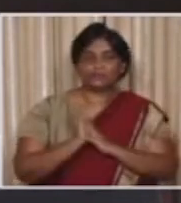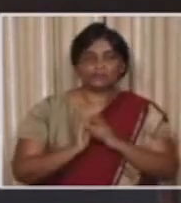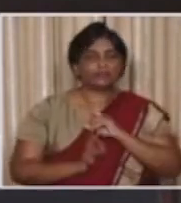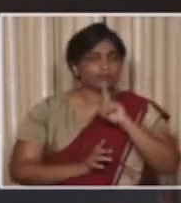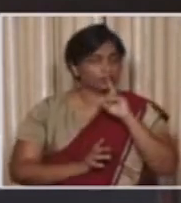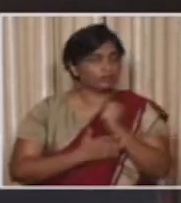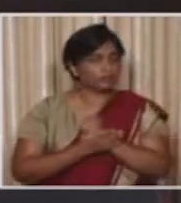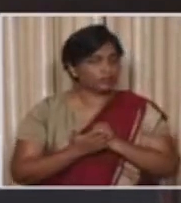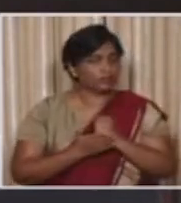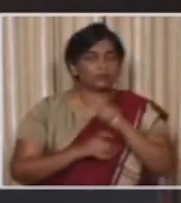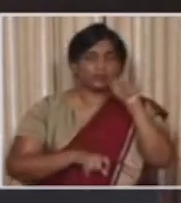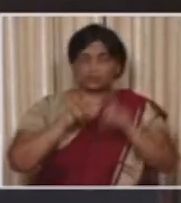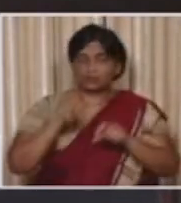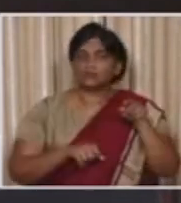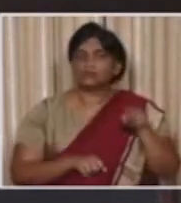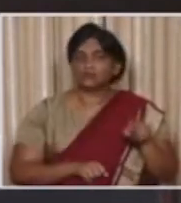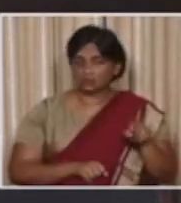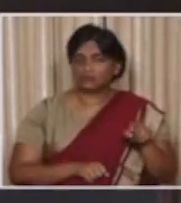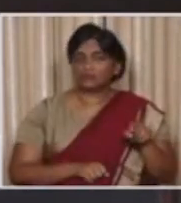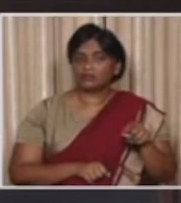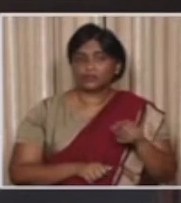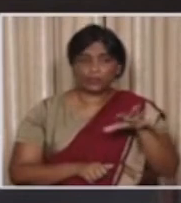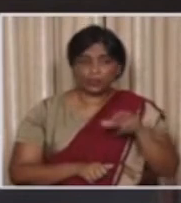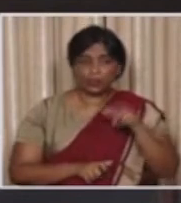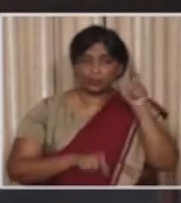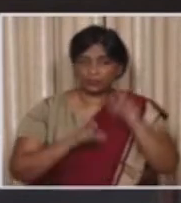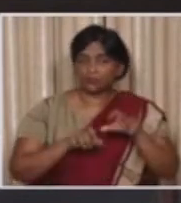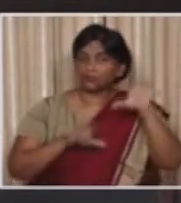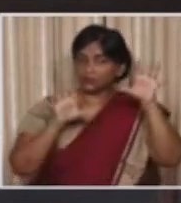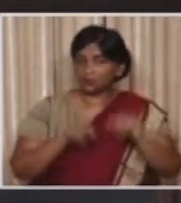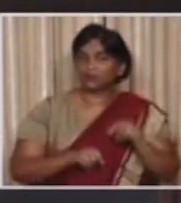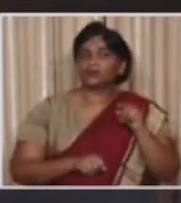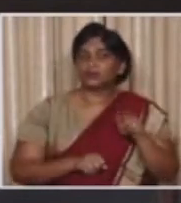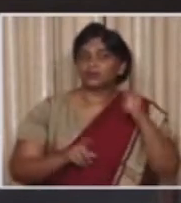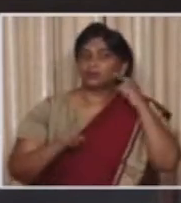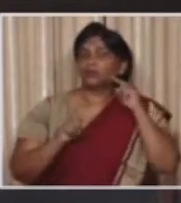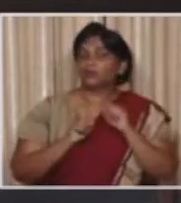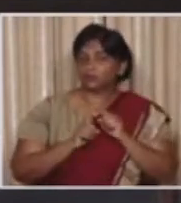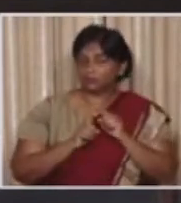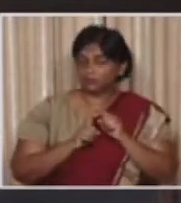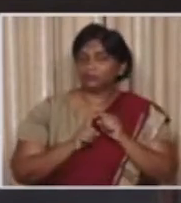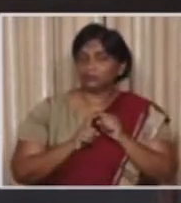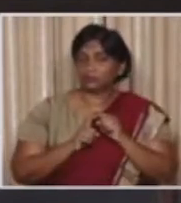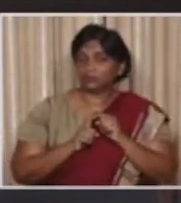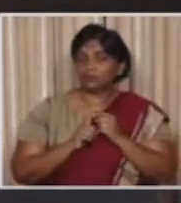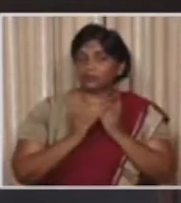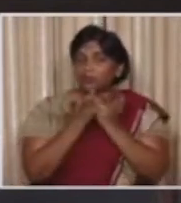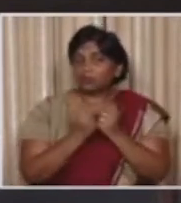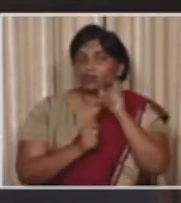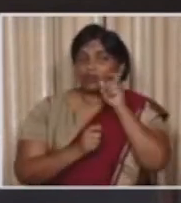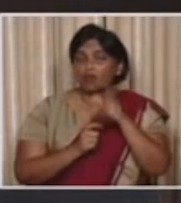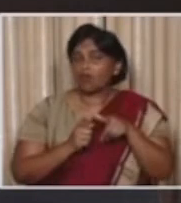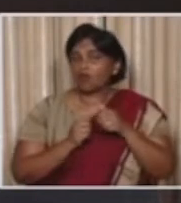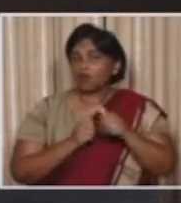ඉල්ලීමක් කරා. ඒ සියලුම කට්ටිය පාවිච්චි කරපු කට්ටිය අරගෙන ඒ පිළිබඳව ගණනයක් කරන්න